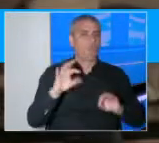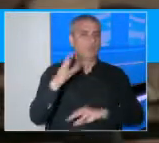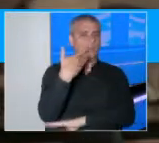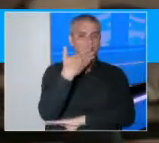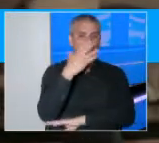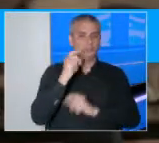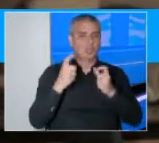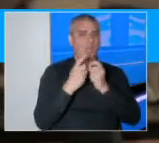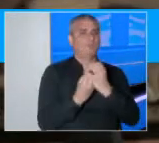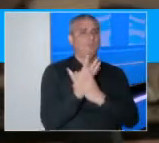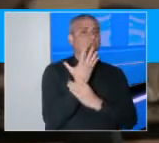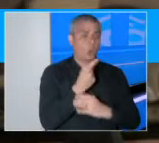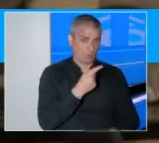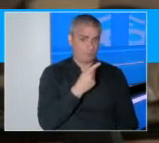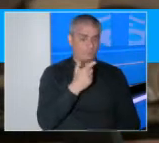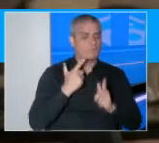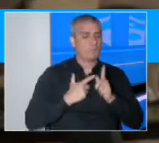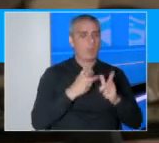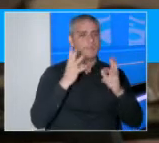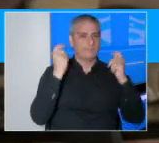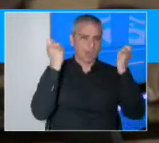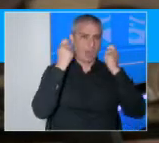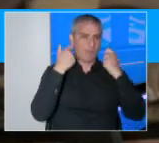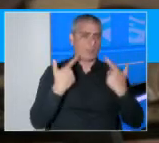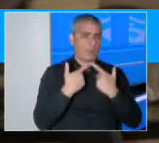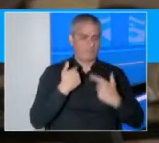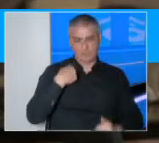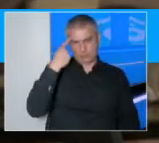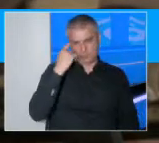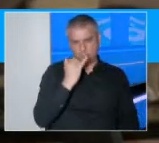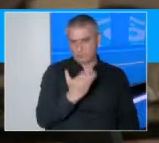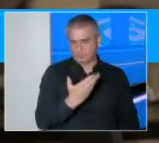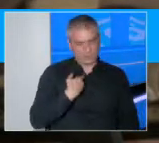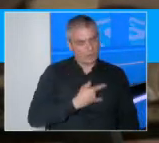המדינה, של אגף השיקום ולוחמים הלומי קרב. אנחנו יודעים את זה